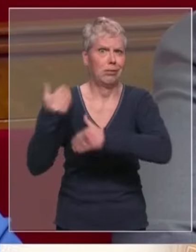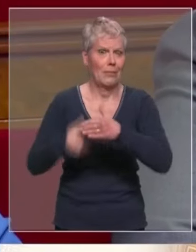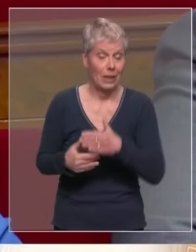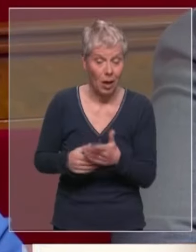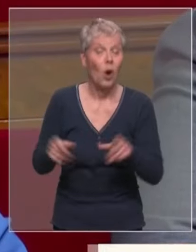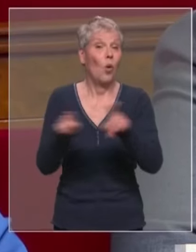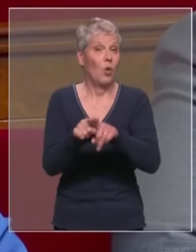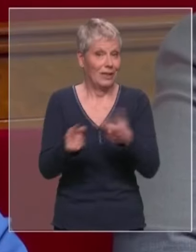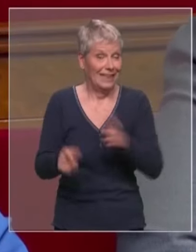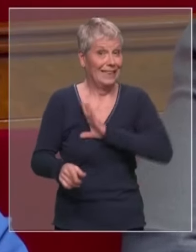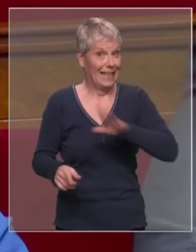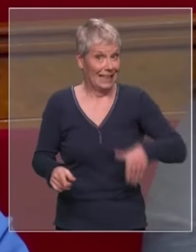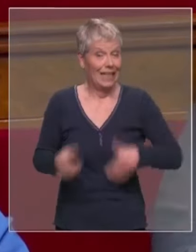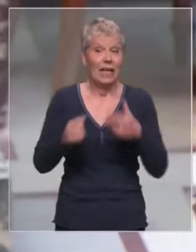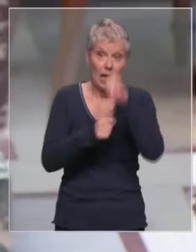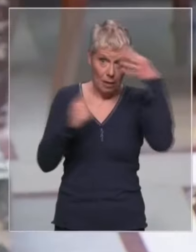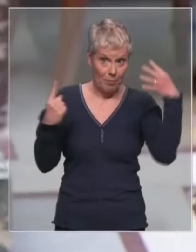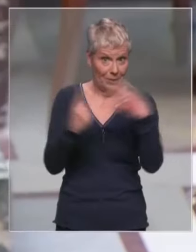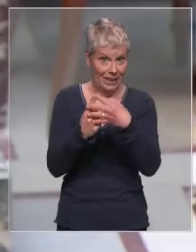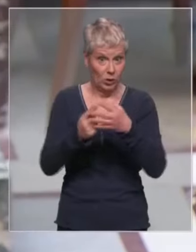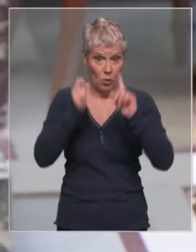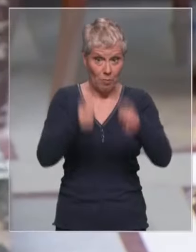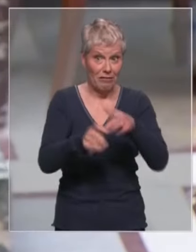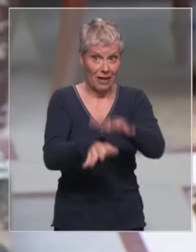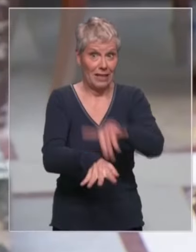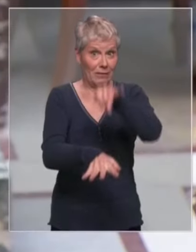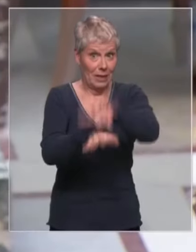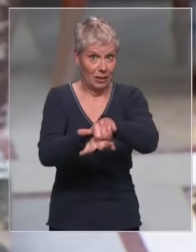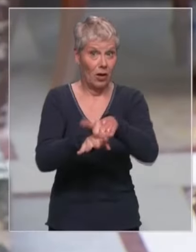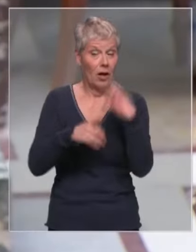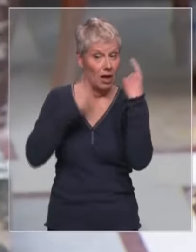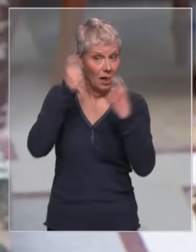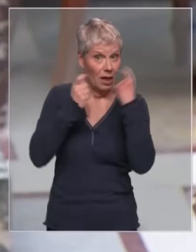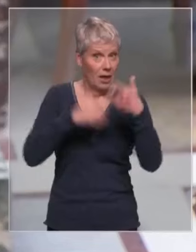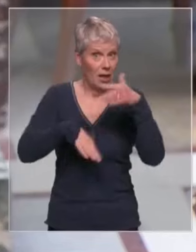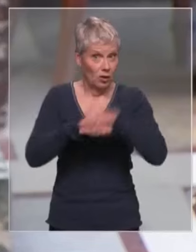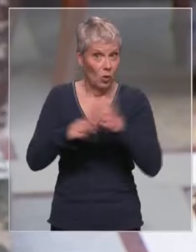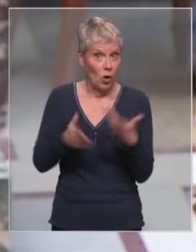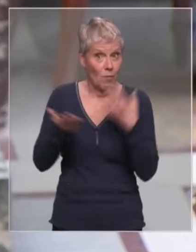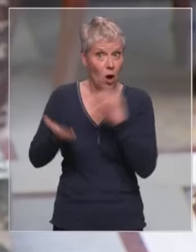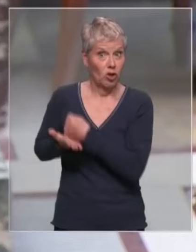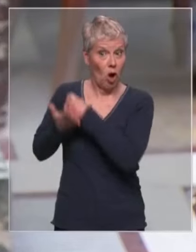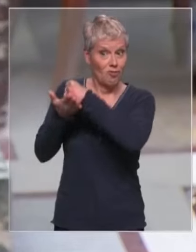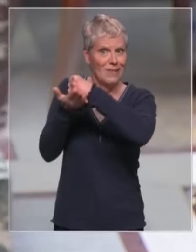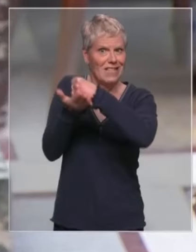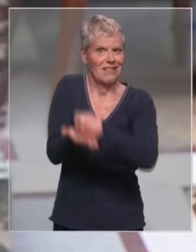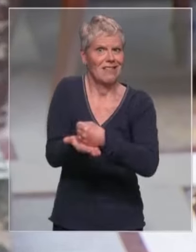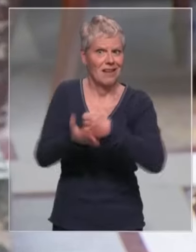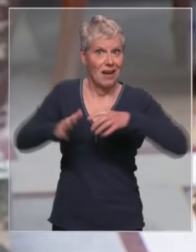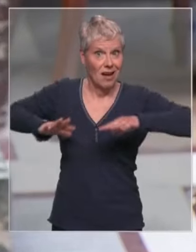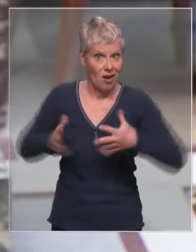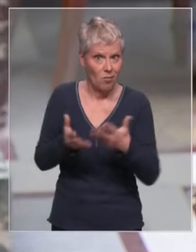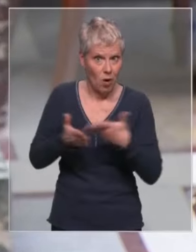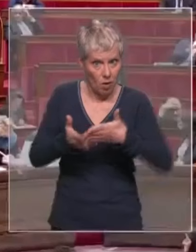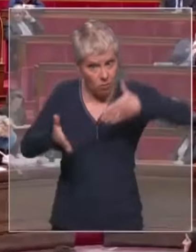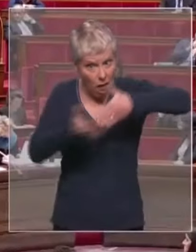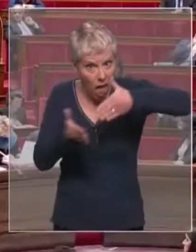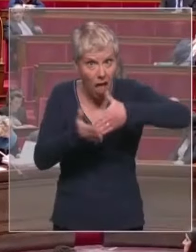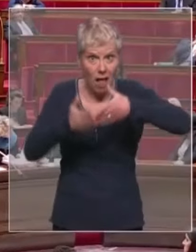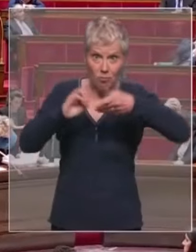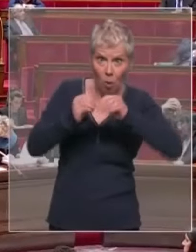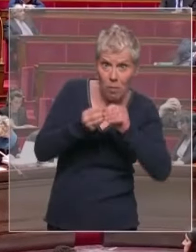Enfin, nous avons lancé une mission confiée à des inspections qui travaillent sur la question de la transmission pour évaluer tous les freins fiscaux